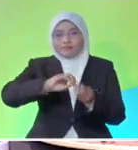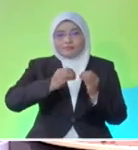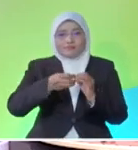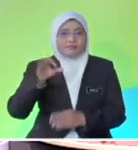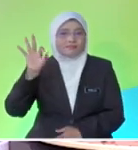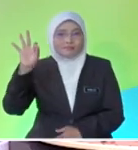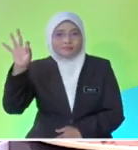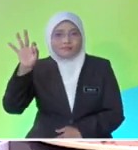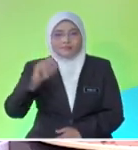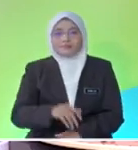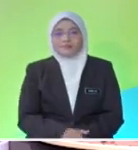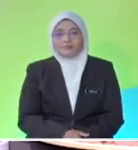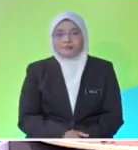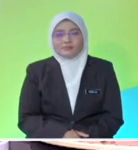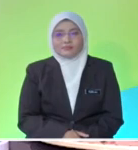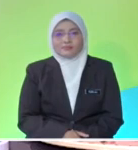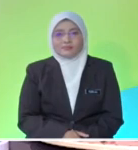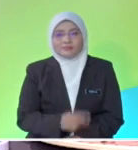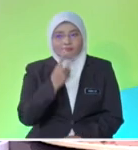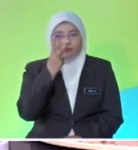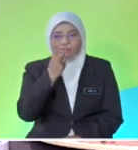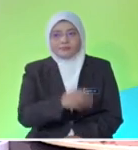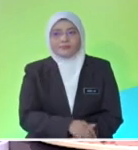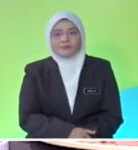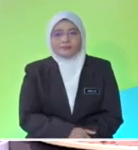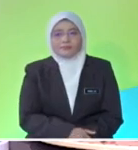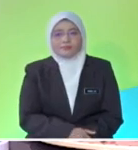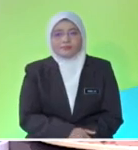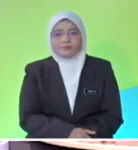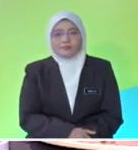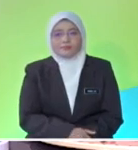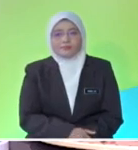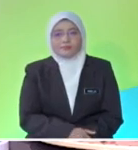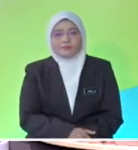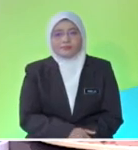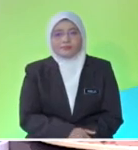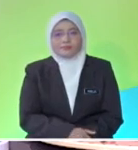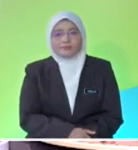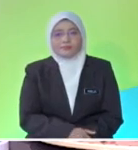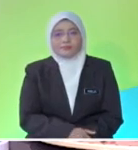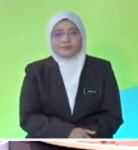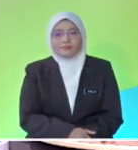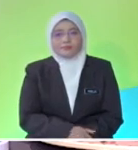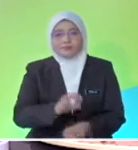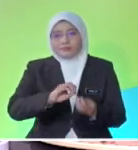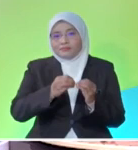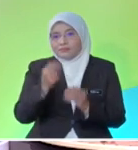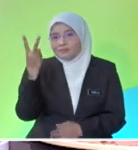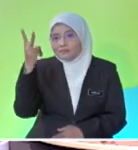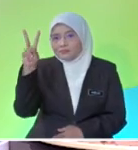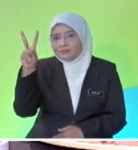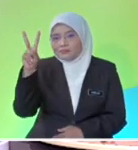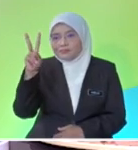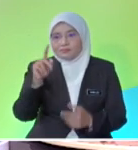di antara 12 dan 3. 4, 5 di antara 3 dan 6. Baik, cikgu. 7, 8 di antara 9 dan